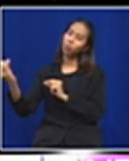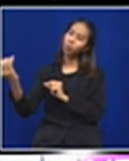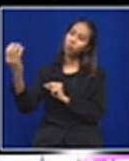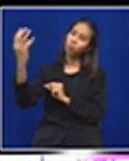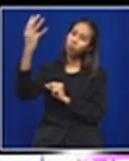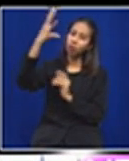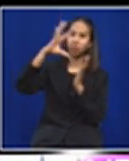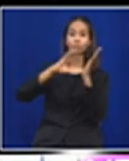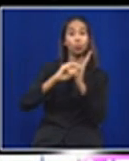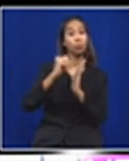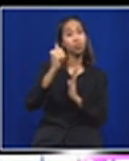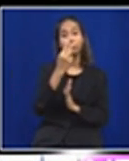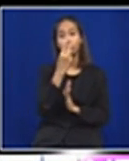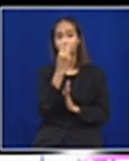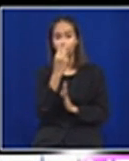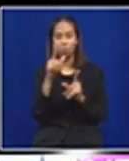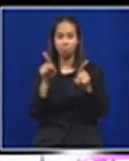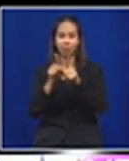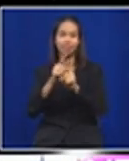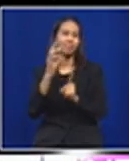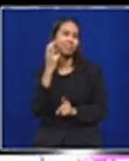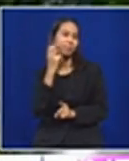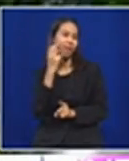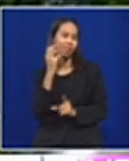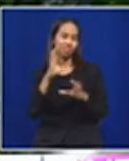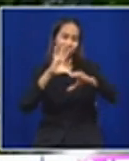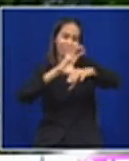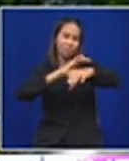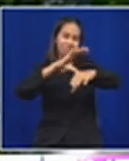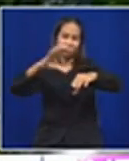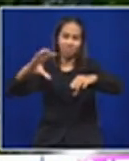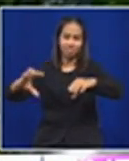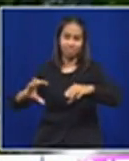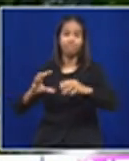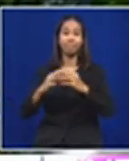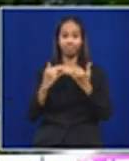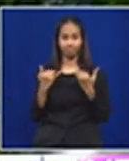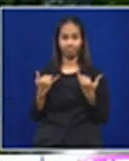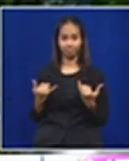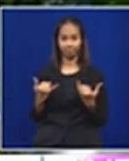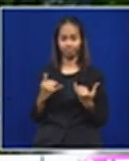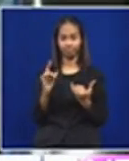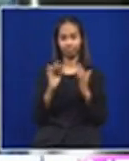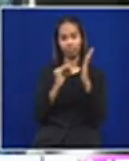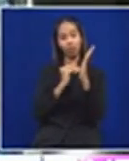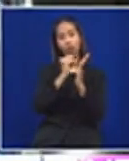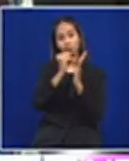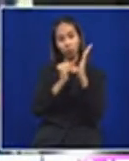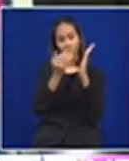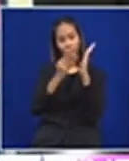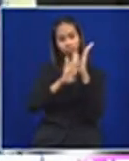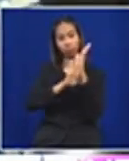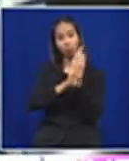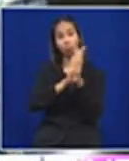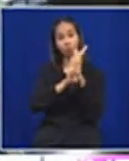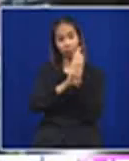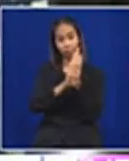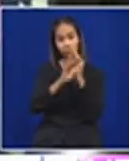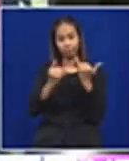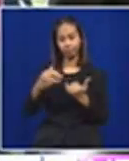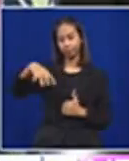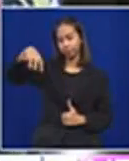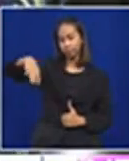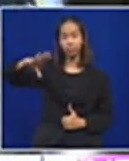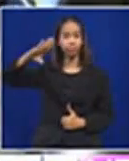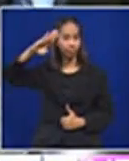ชคดีที่ได้ชมเหมยขาบด้วยหรือว่าน้ำค้างแข็งค่ะที่บ้านห้วยหมู่7อำเภอเมืองจังหวัดบุรีรัมย์ผู้บัญชาการมณฑลทห